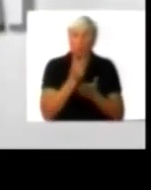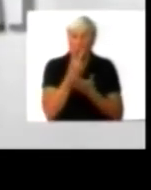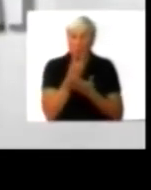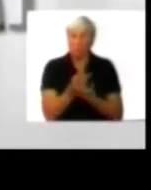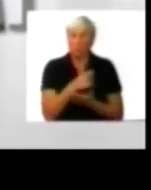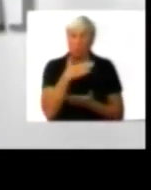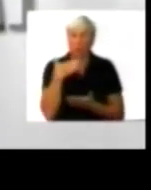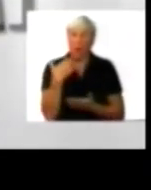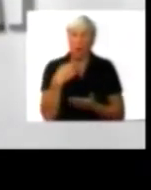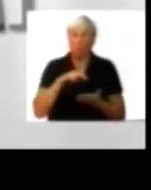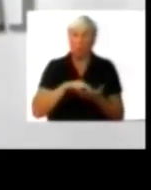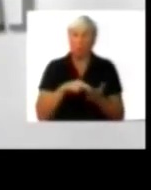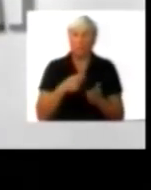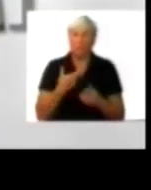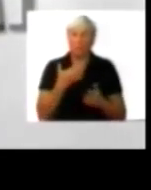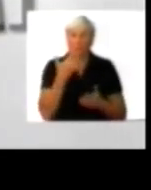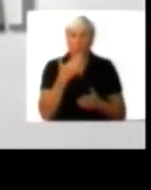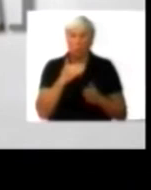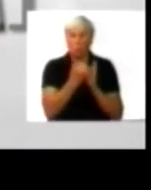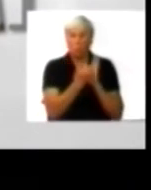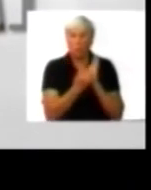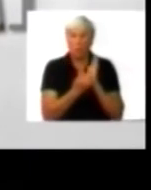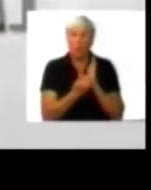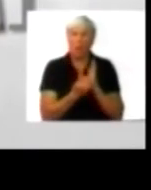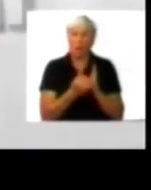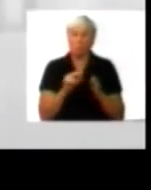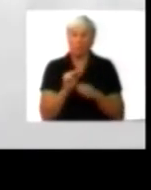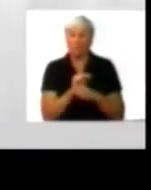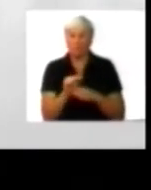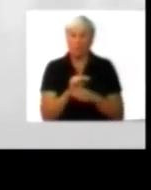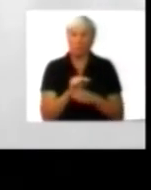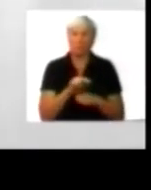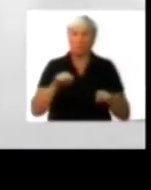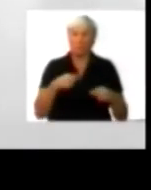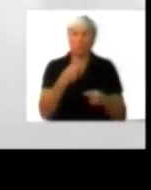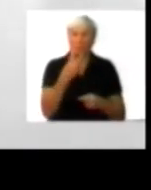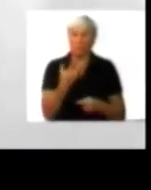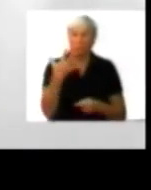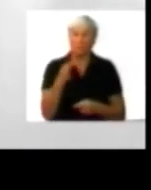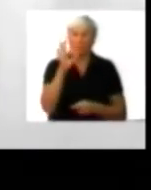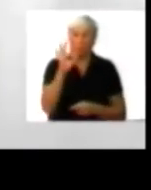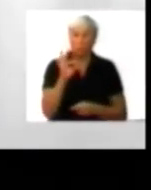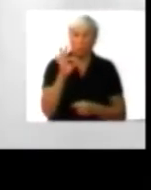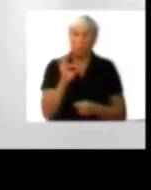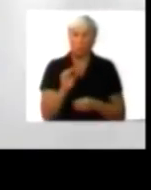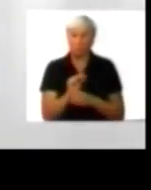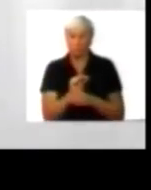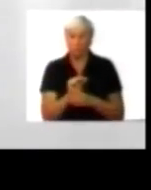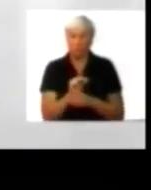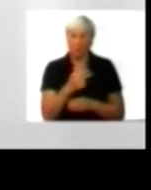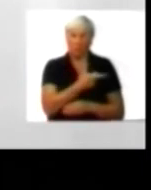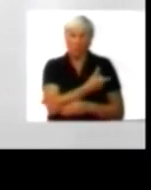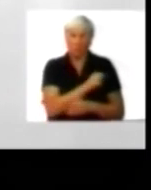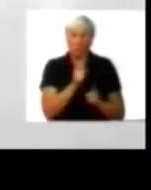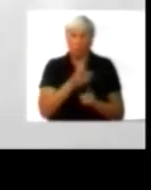багаторічне планування національної програми імунізації та створення 25-відсоткового буферного запасу вакцин, що